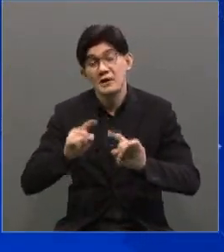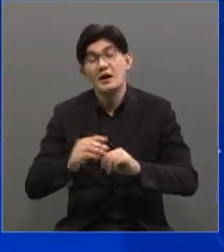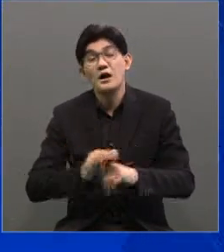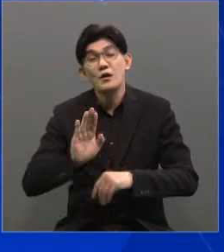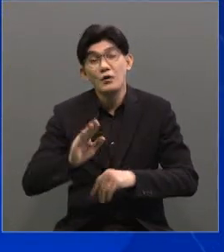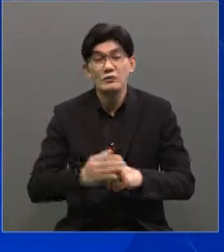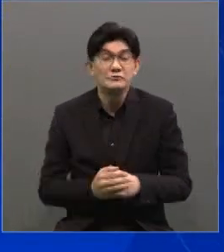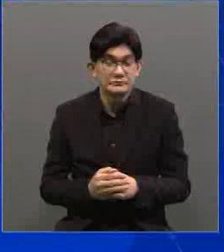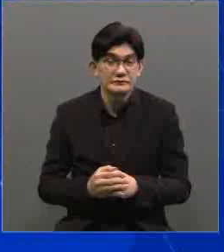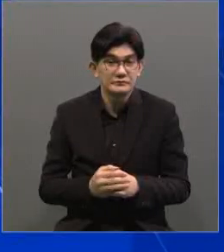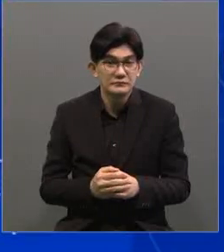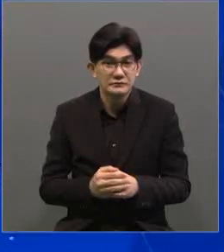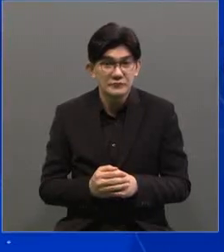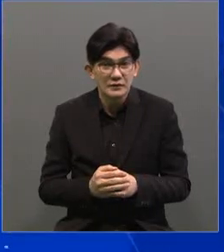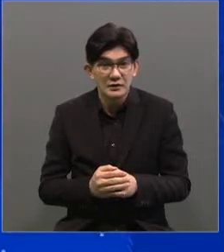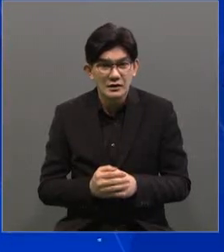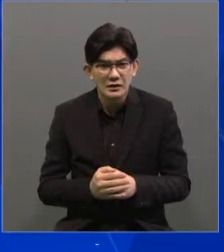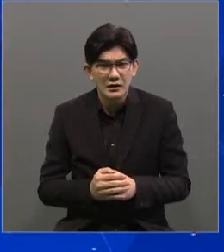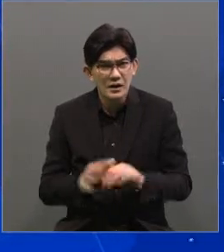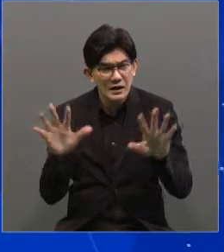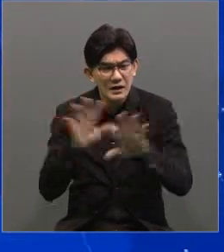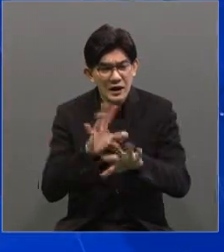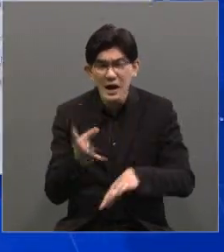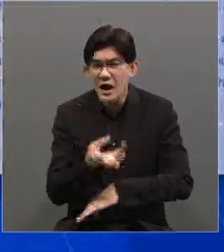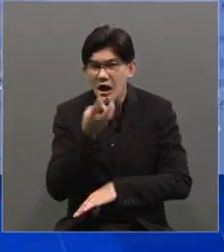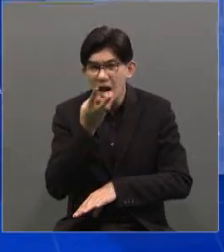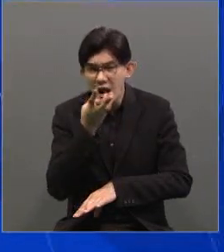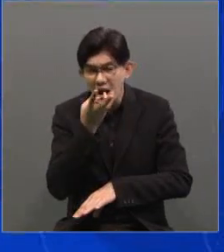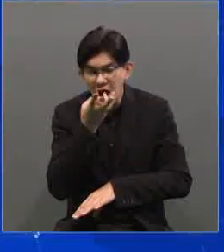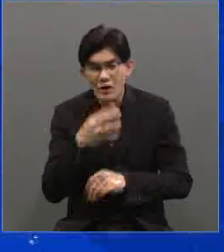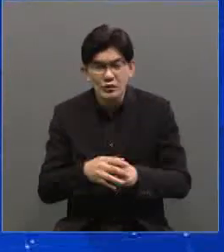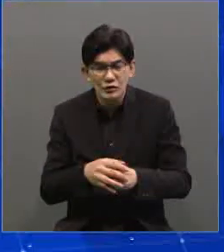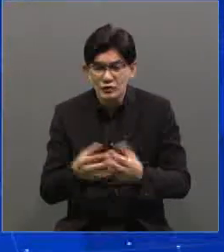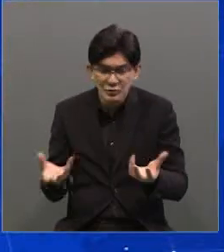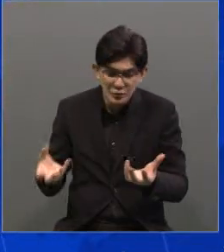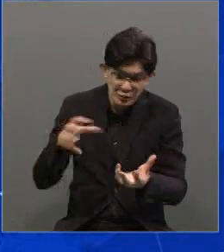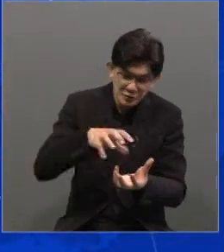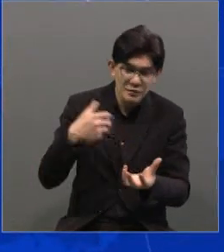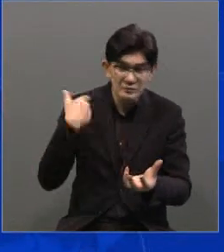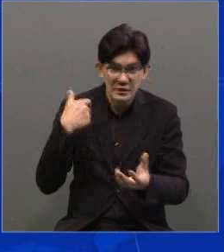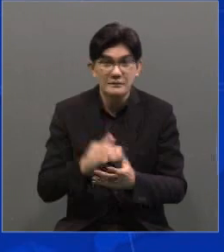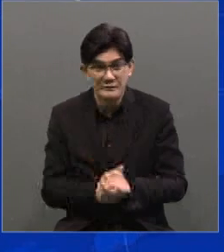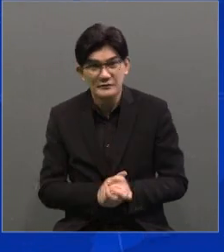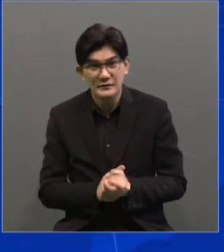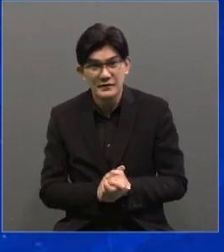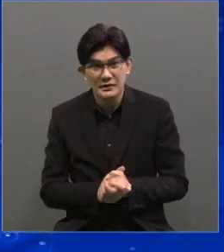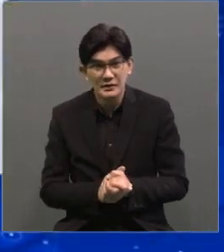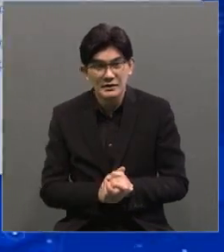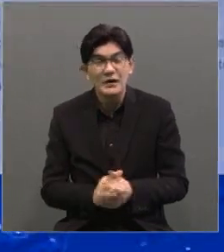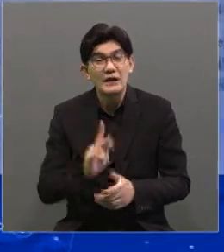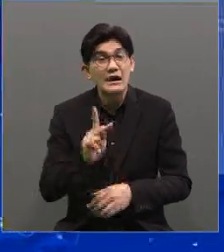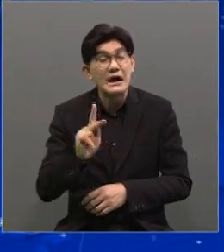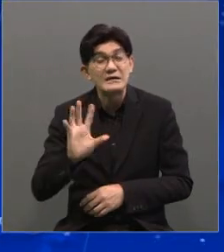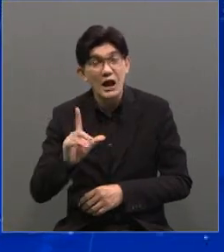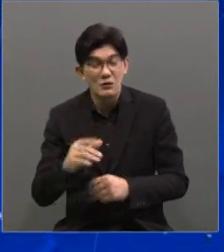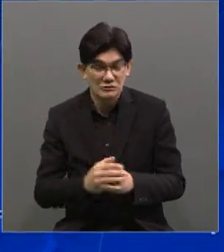าการชาวนิวเฮอนะคะซึ่งเป็นเหมือนข้าวราดเนื้อเต้าซี่จากจีนนั่นเองนะคะ ขออีกรอบได้ไหมฮะในสคริปต์มันไม่มีเลย กันชาวนิวเ